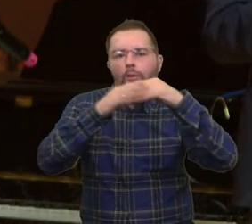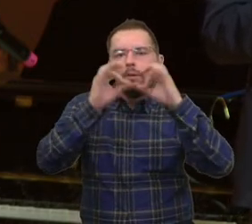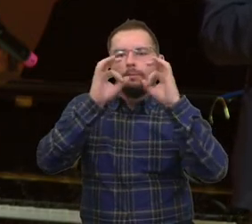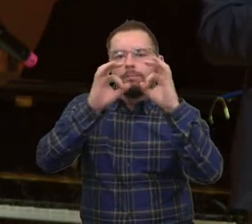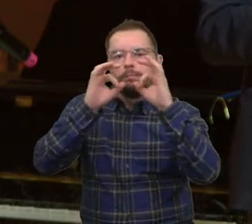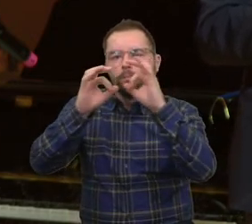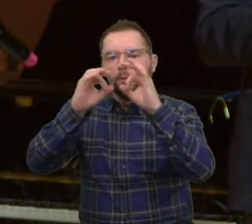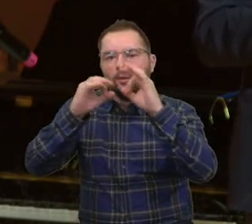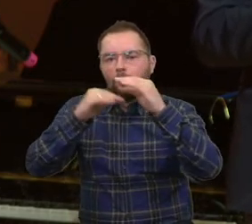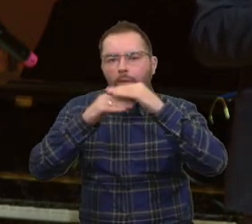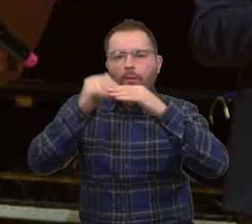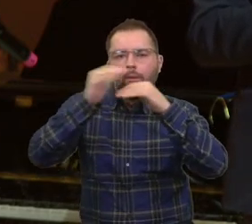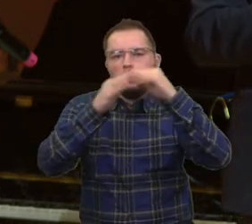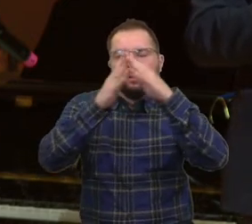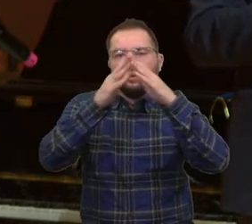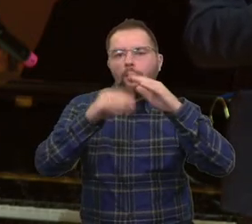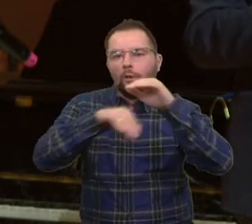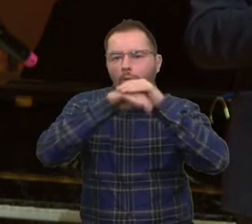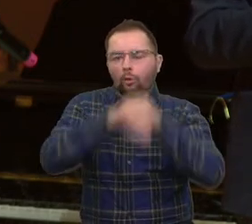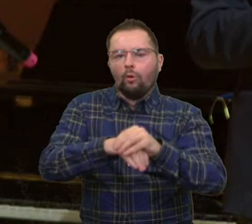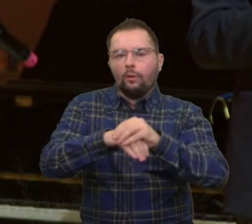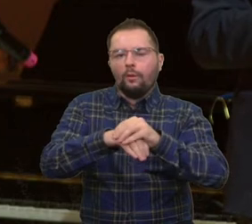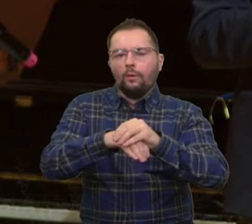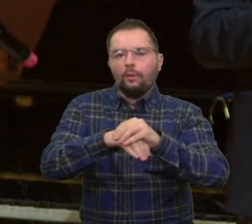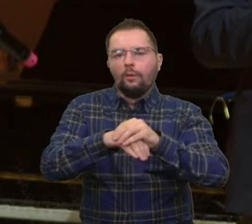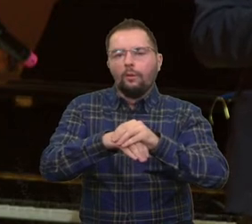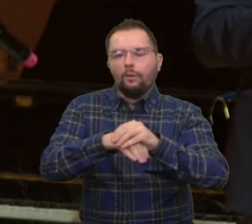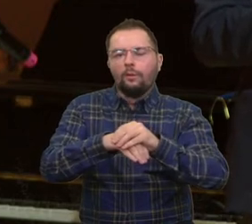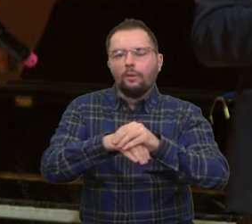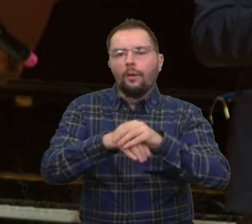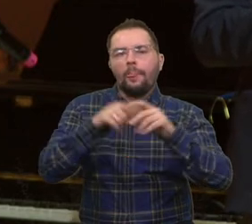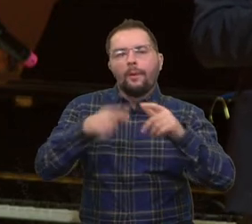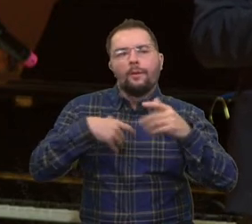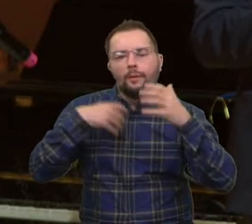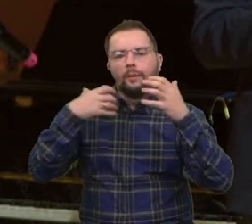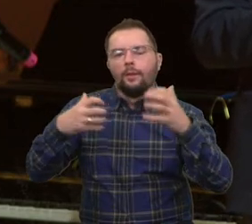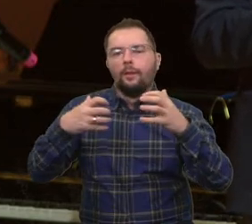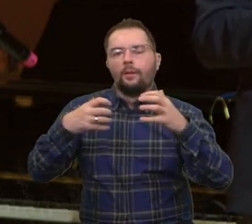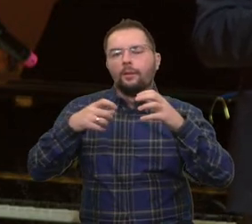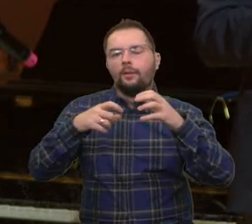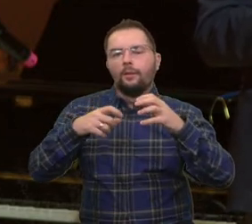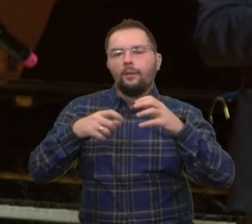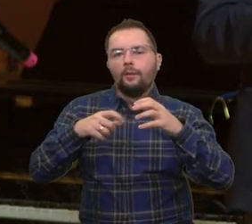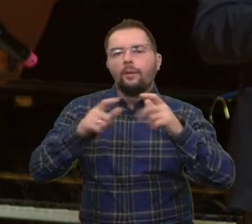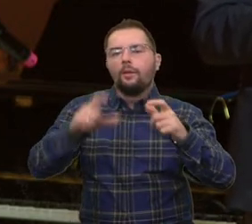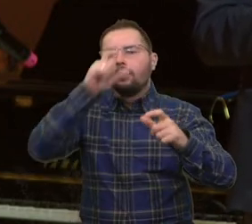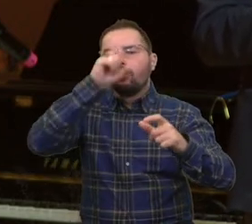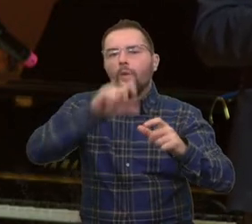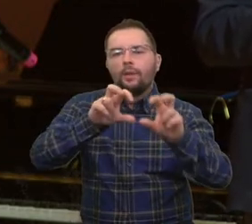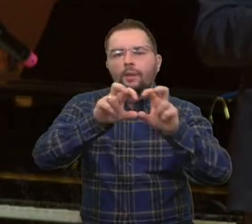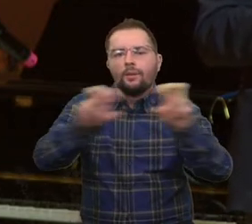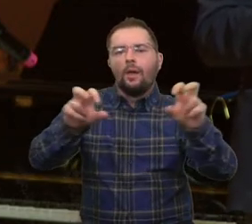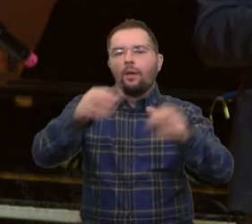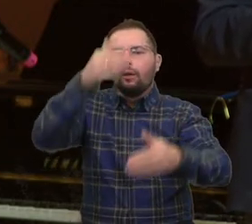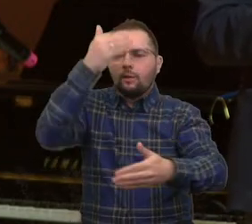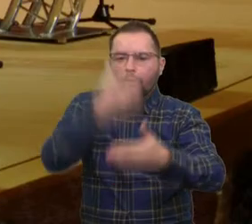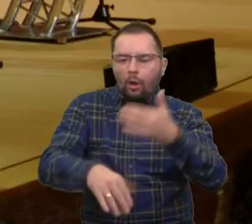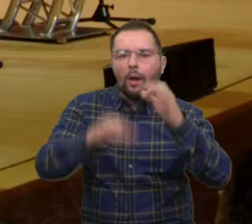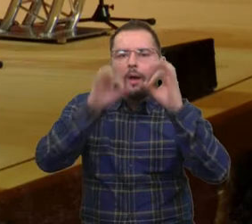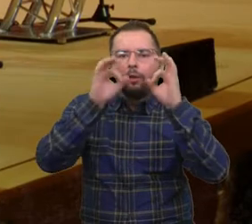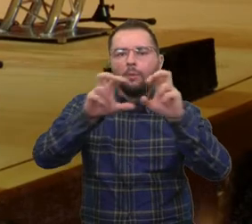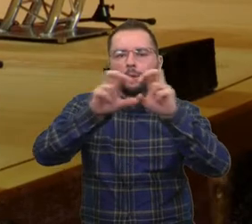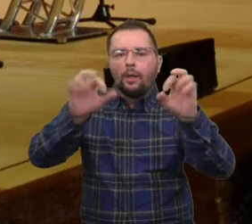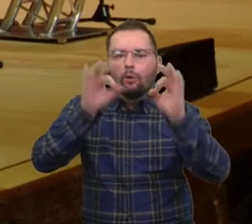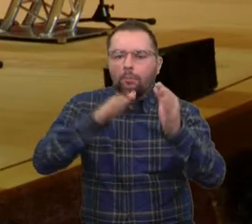tutaj na Śląsku jest i nie jest to dobry sygnał dla innych regionów, dla całego kraju, żeby ten zły czas się skończył, a ten dobry rozpoczął.